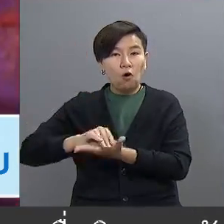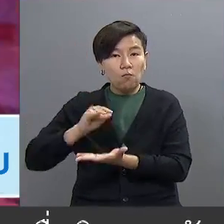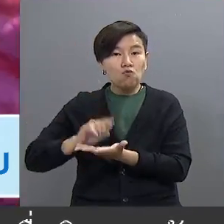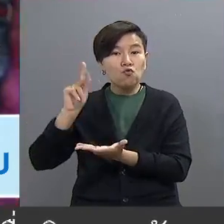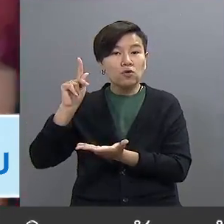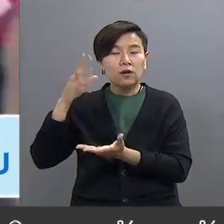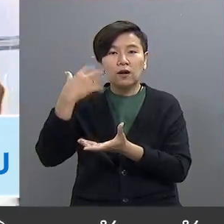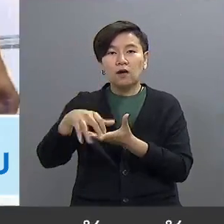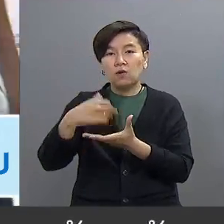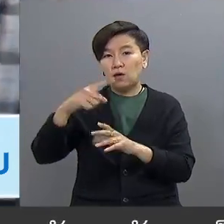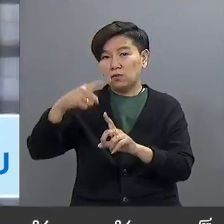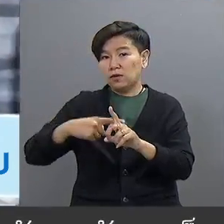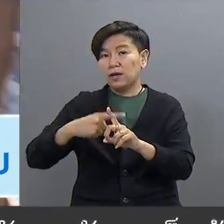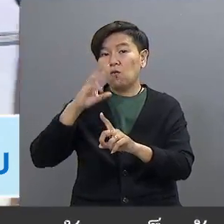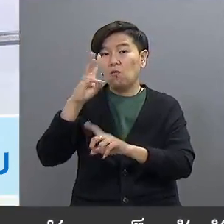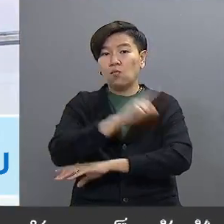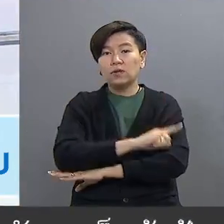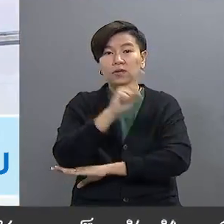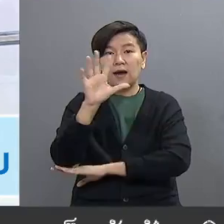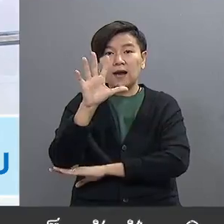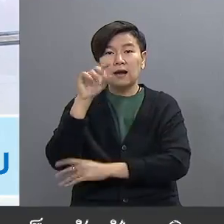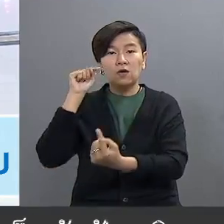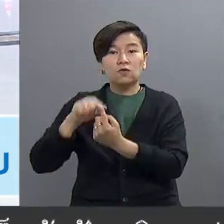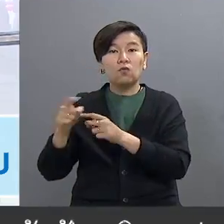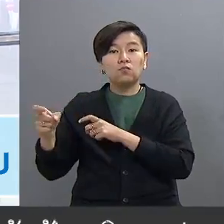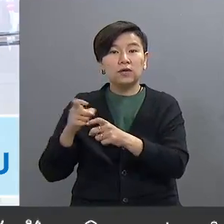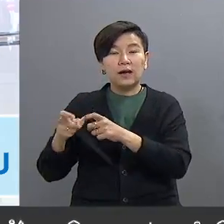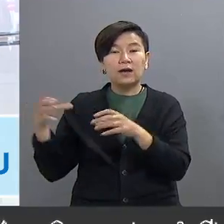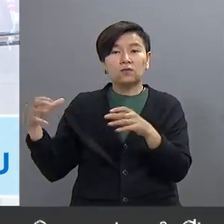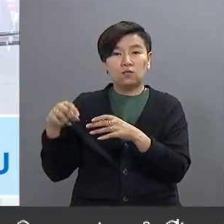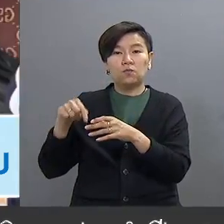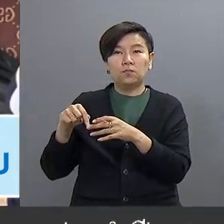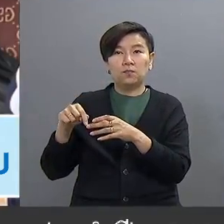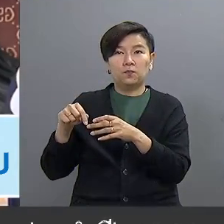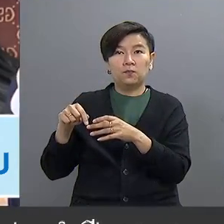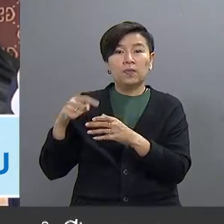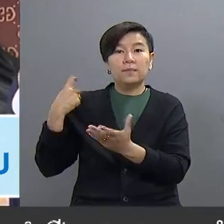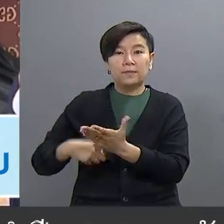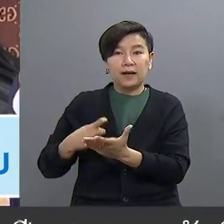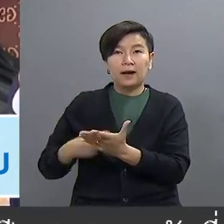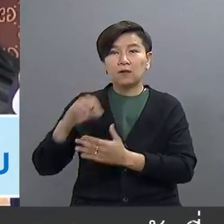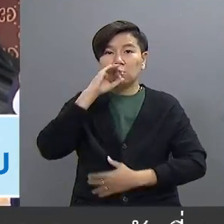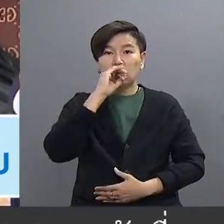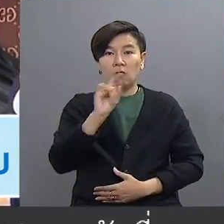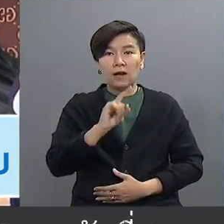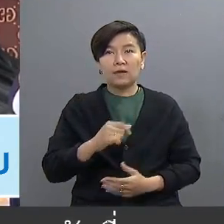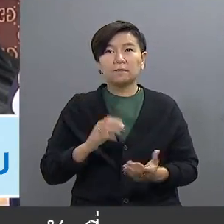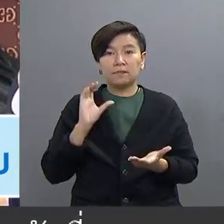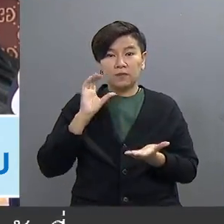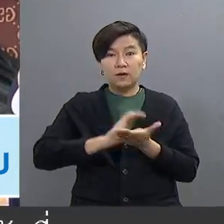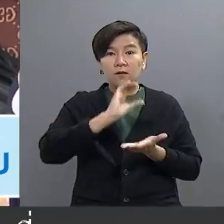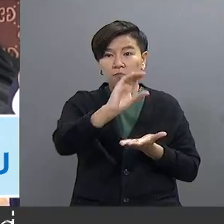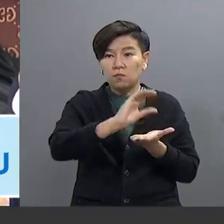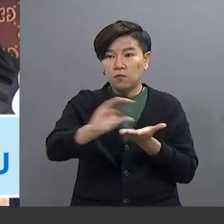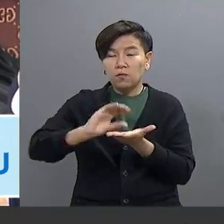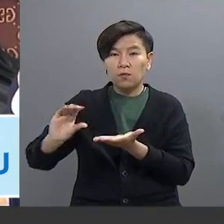ที่ผ่านมาจากผู้จัดการกองทุนประกันวินาศภัยที่ระบุว่าขณะนี้กองทุนจ่ายหนี้ได้ประมาณ 1,000 ถึง 1,500